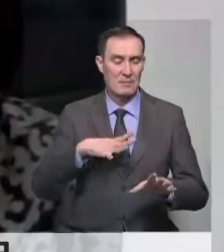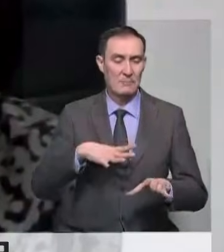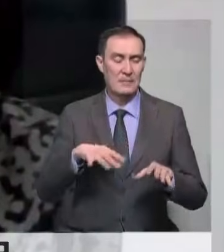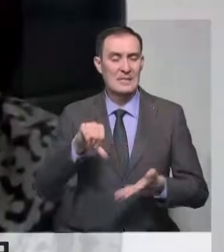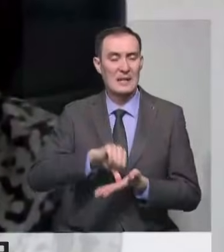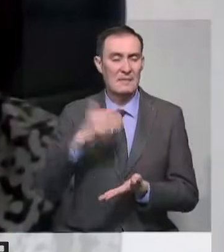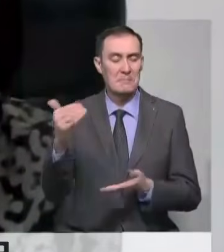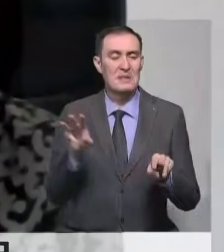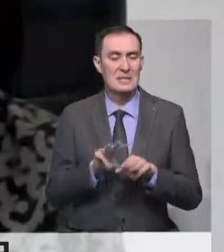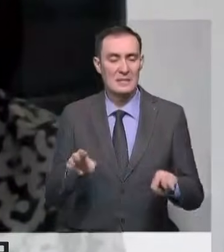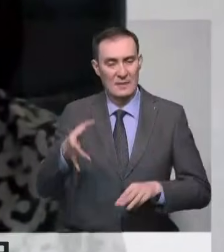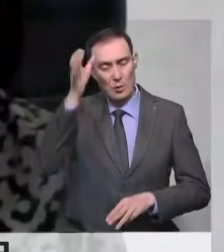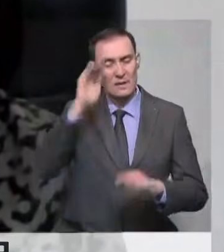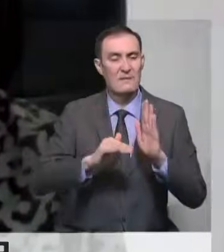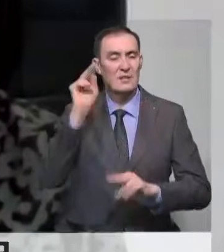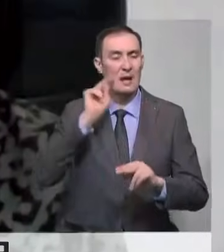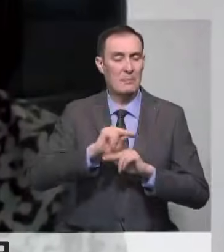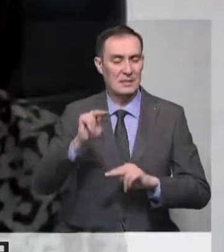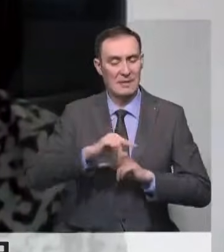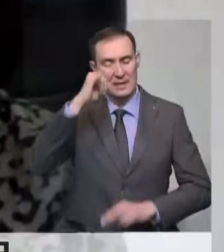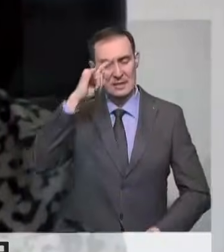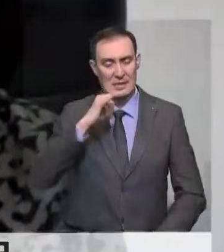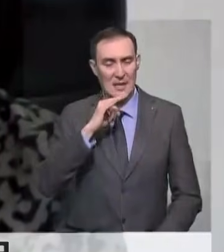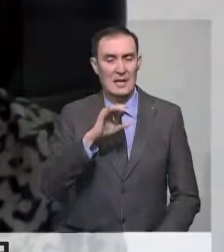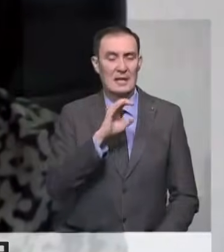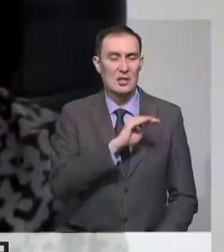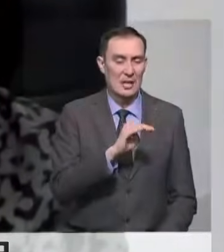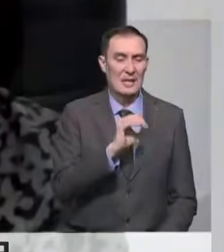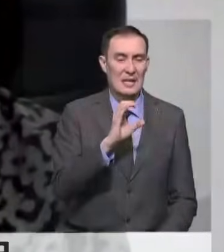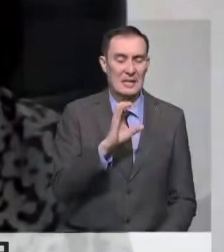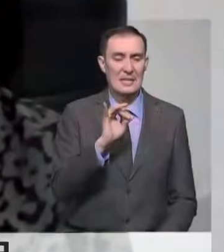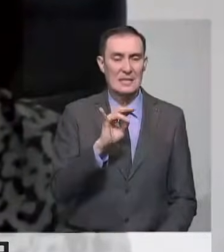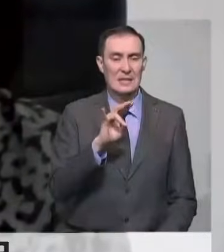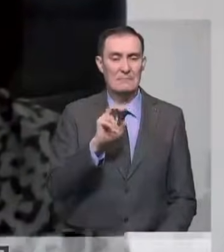представитель Министерства науки и высшего образования Казахстана Жанна Есенбаева. Ну а мы продолжаем.